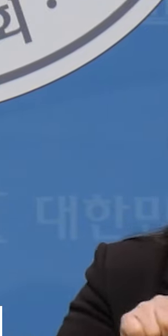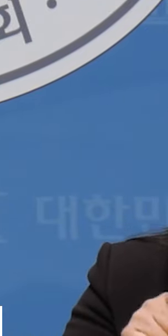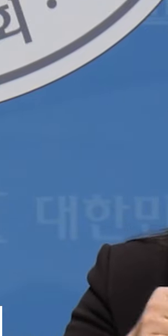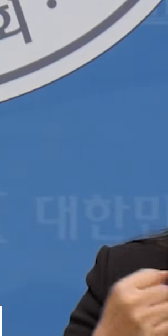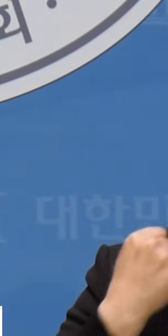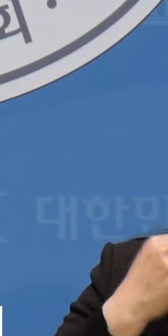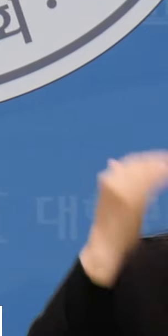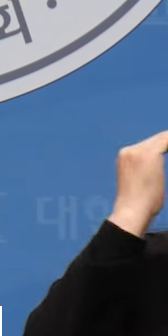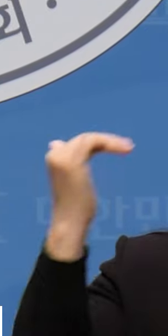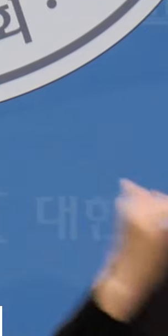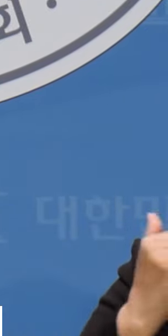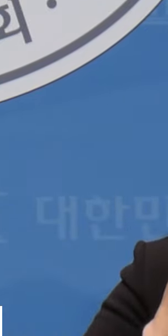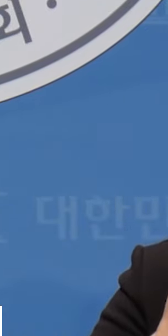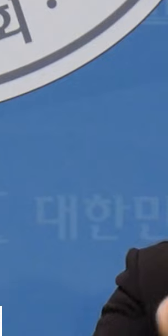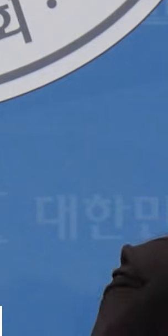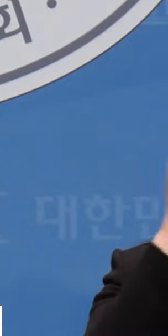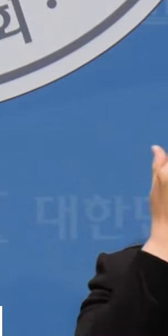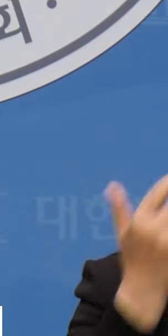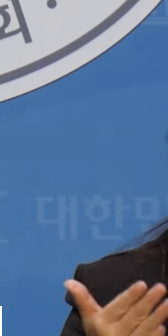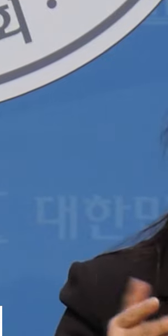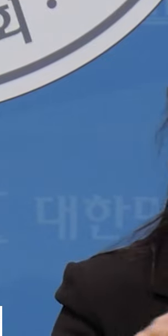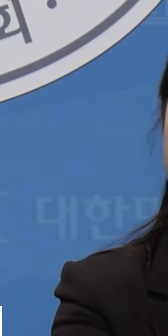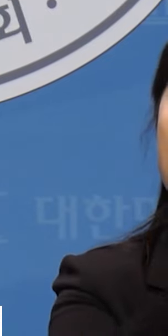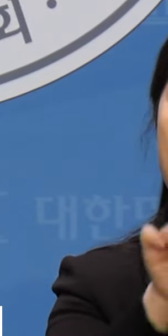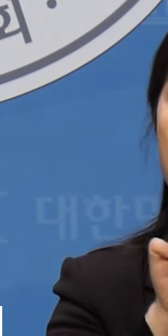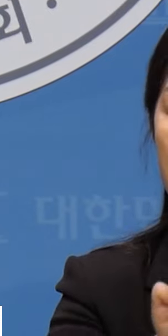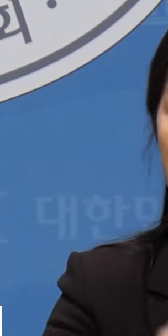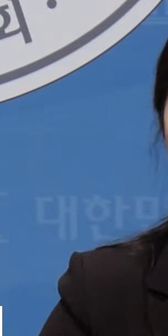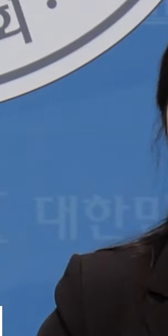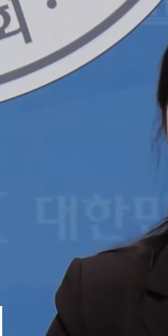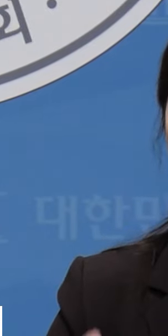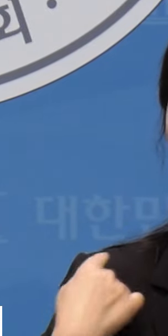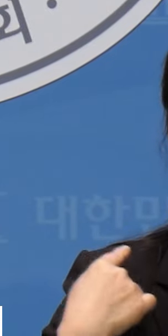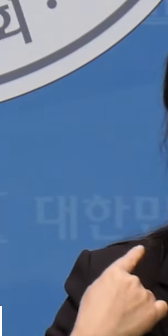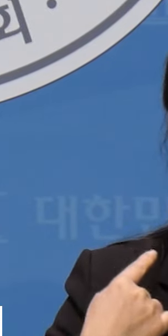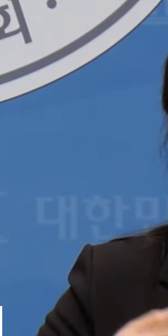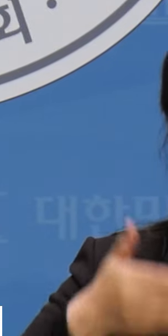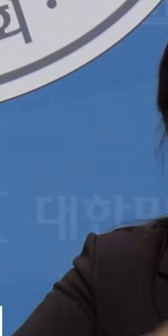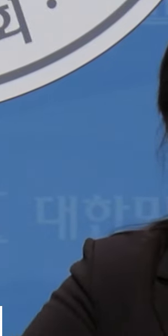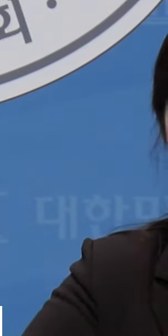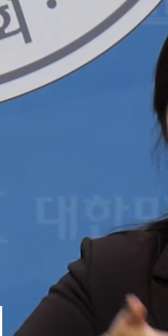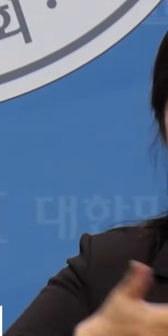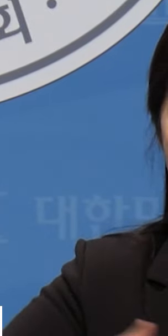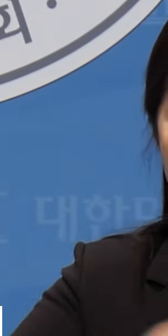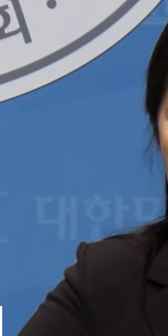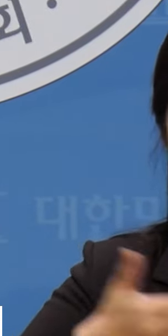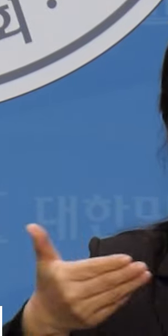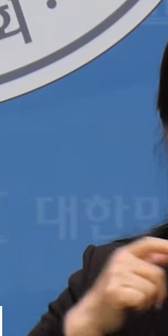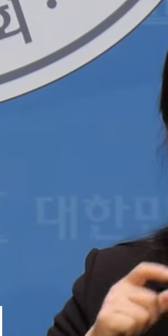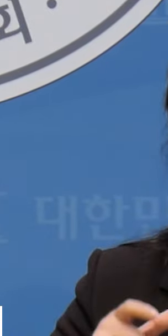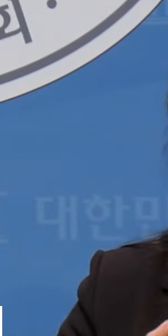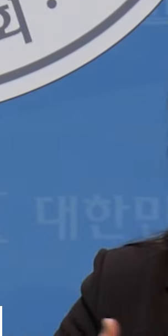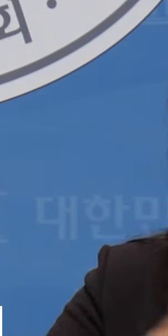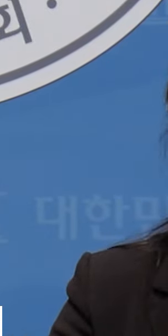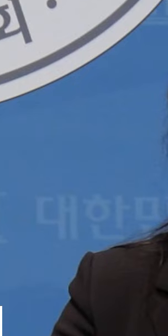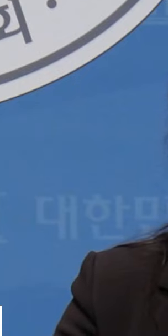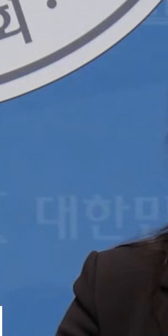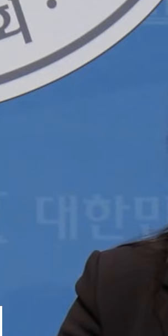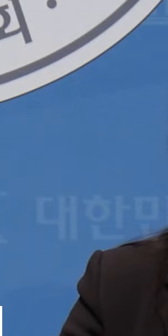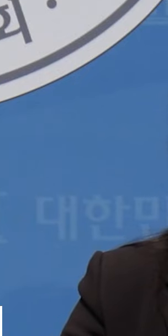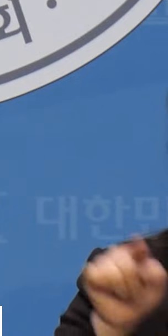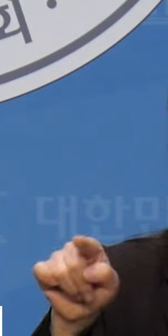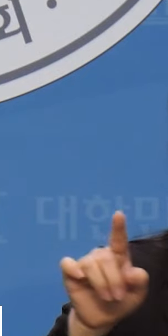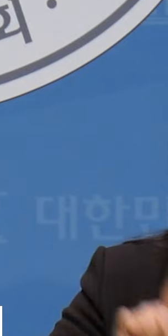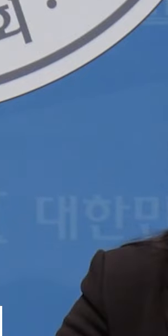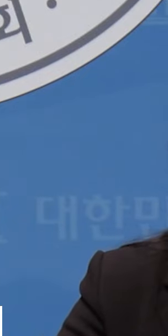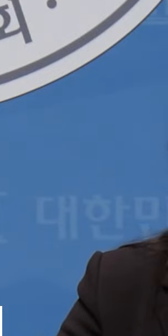힘이 개입되고 있는 것입니까? 저는 어제 공간위로부터 경고 조치를 받았습니다.